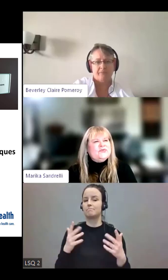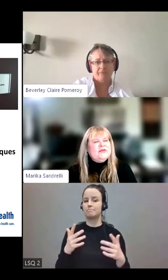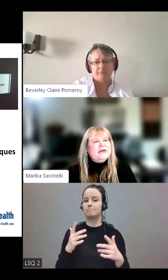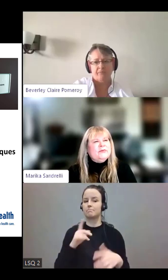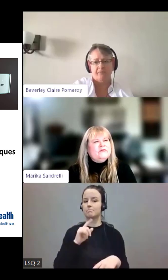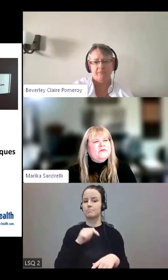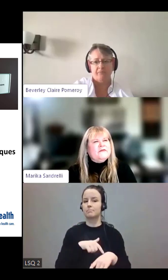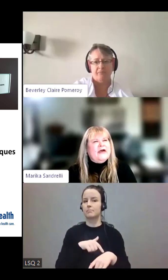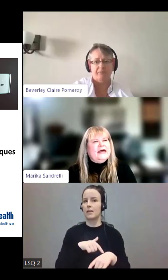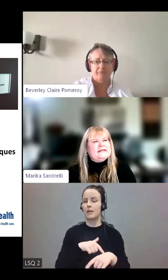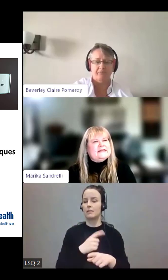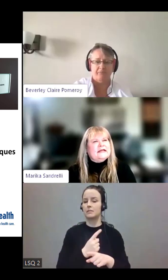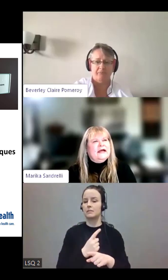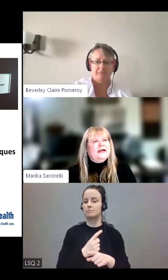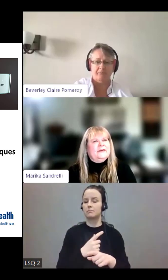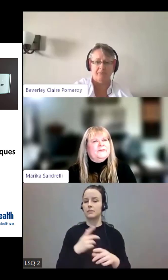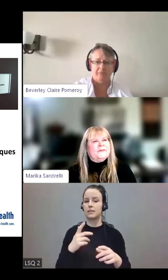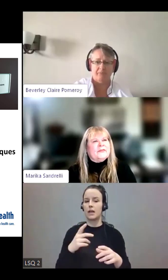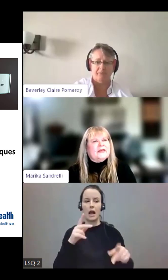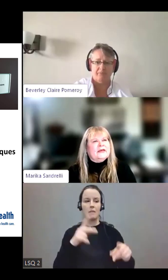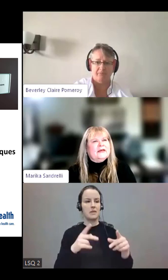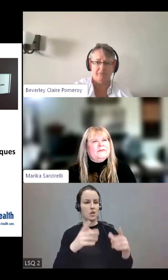connexions.